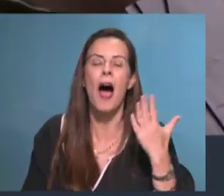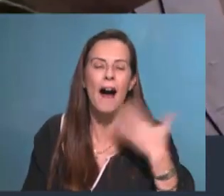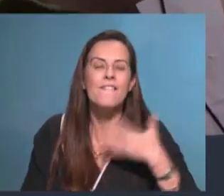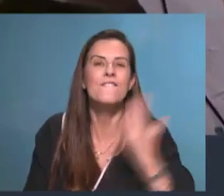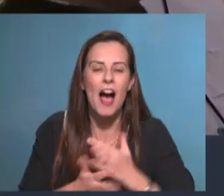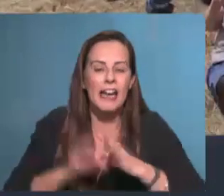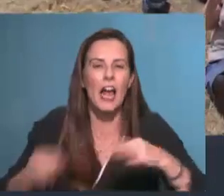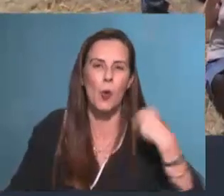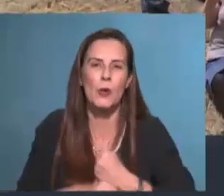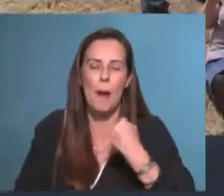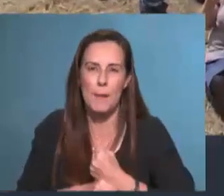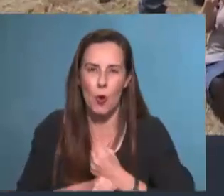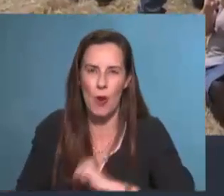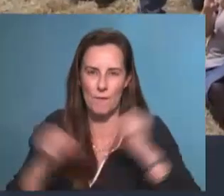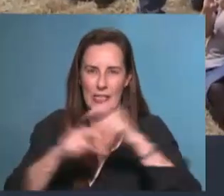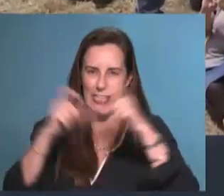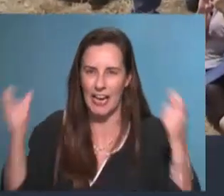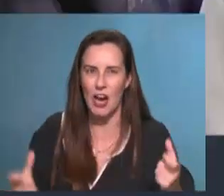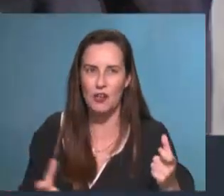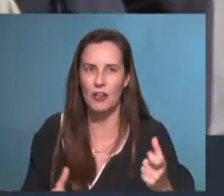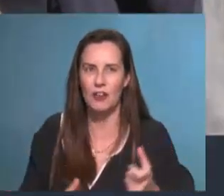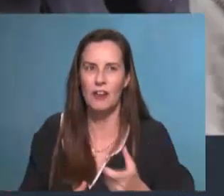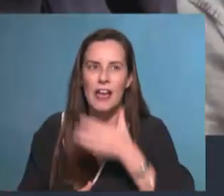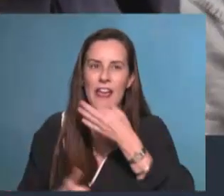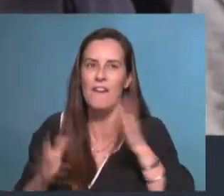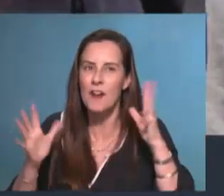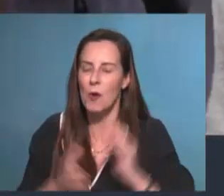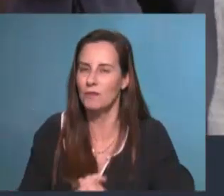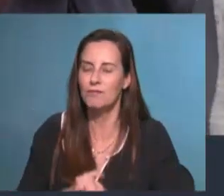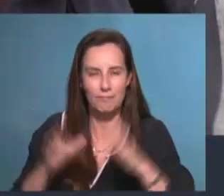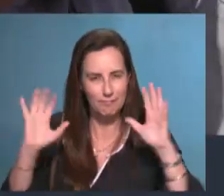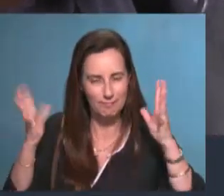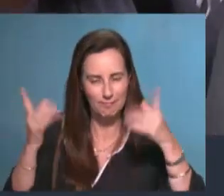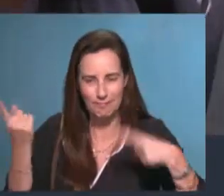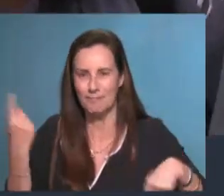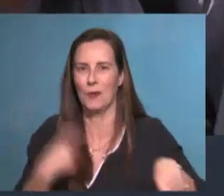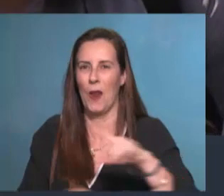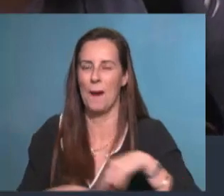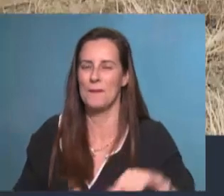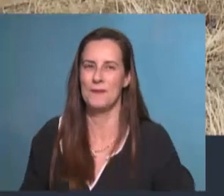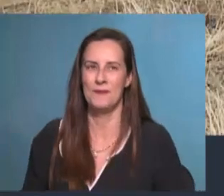הפעולה הייתה בגלגולה. יפה מאוד. מחיאות כפיים של החבר'ה